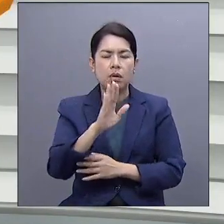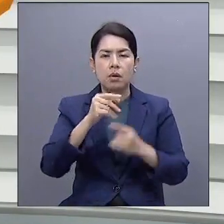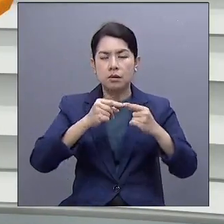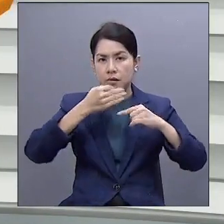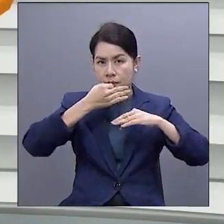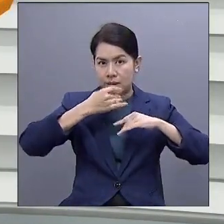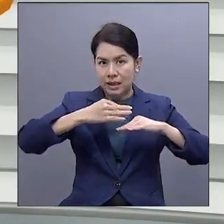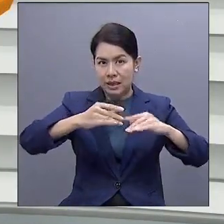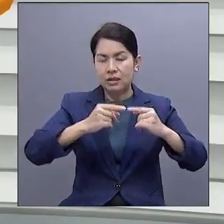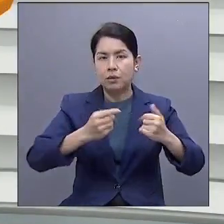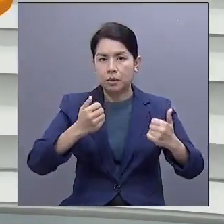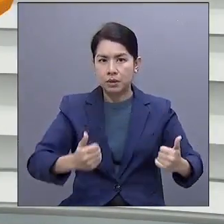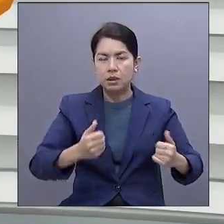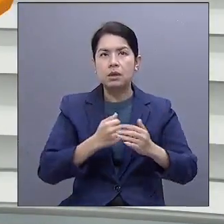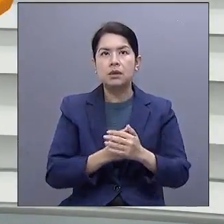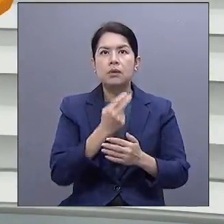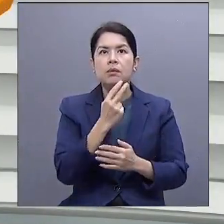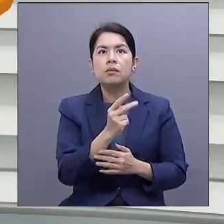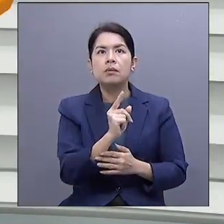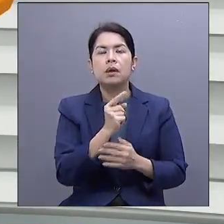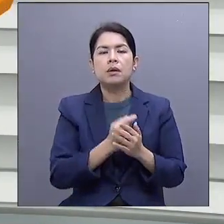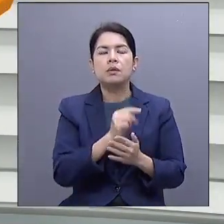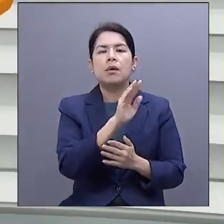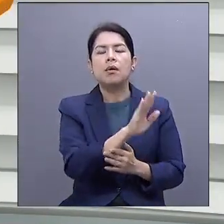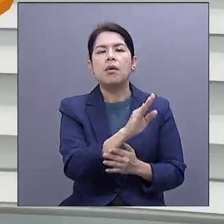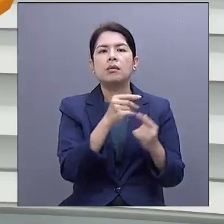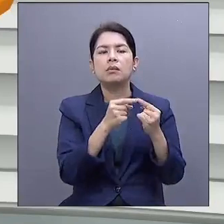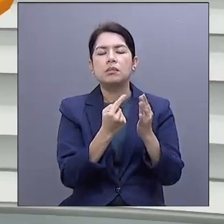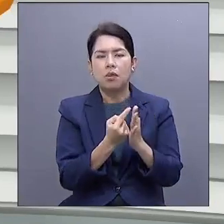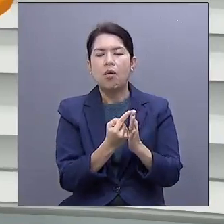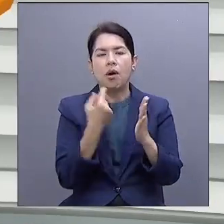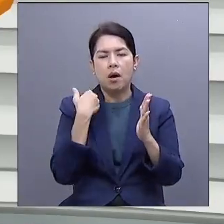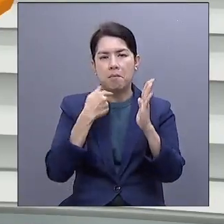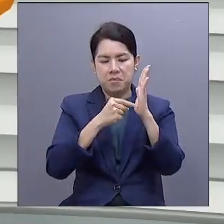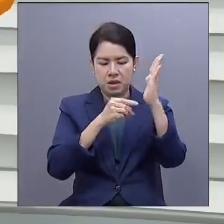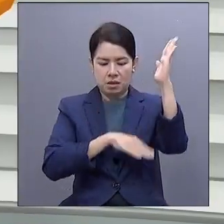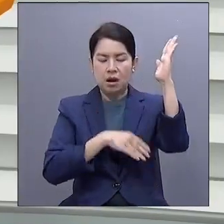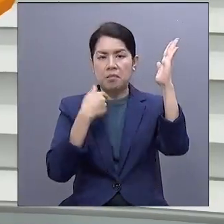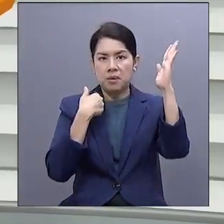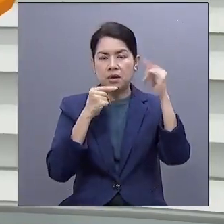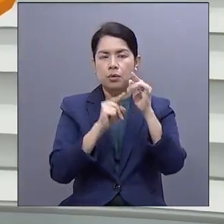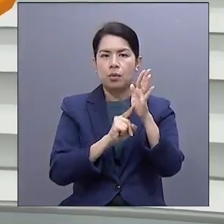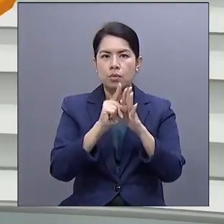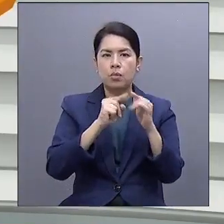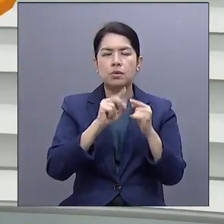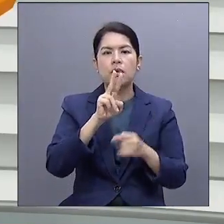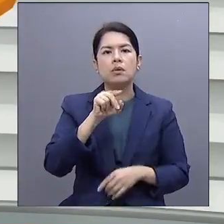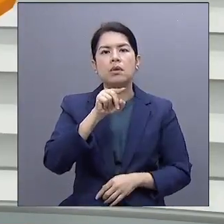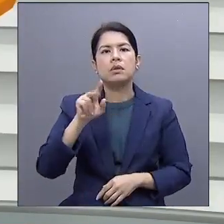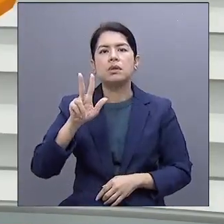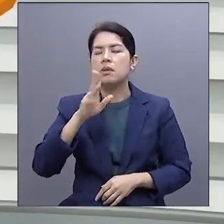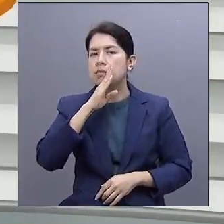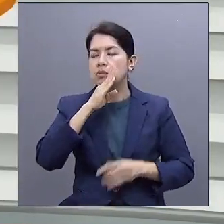ไทยวันนี้นะคะโดยเฉพาะทางด้านฝั่งอันดามันและก็บริเวณอ่าวไทยตอนบนนั้นจะมีคลื่นสูง 2-3 เมตรบริเวณที่มีฝนฟ้าคะน